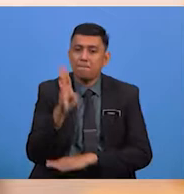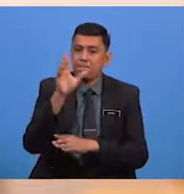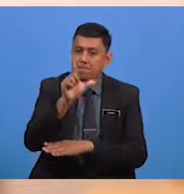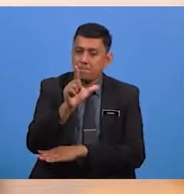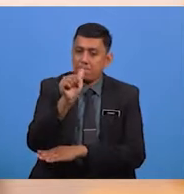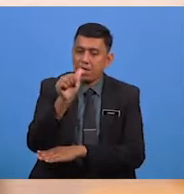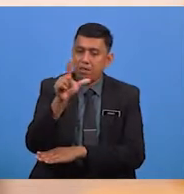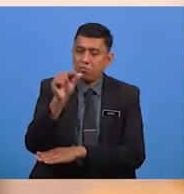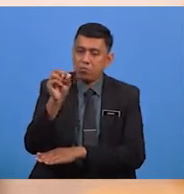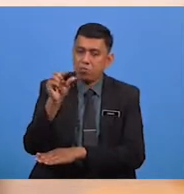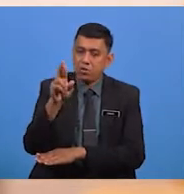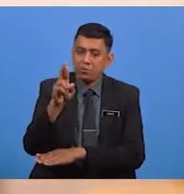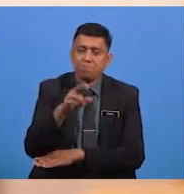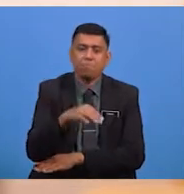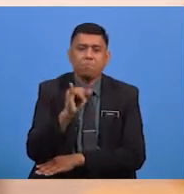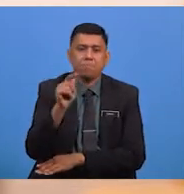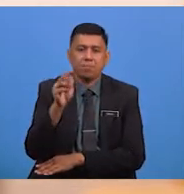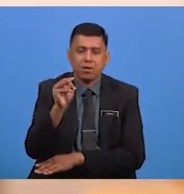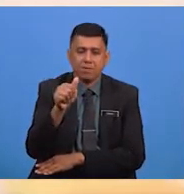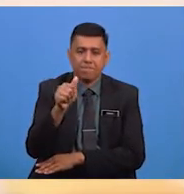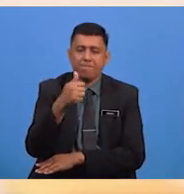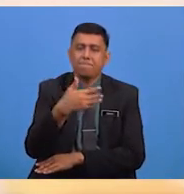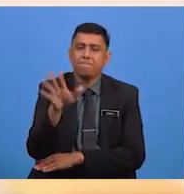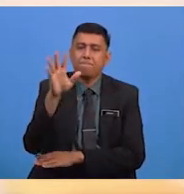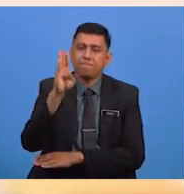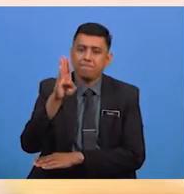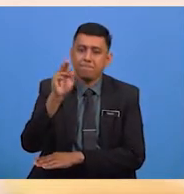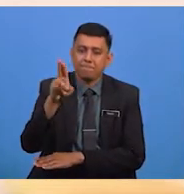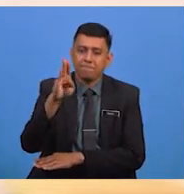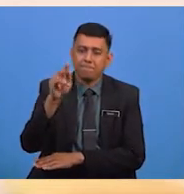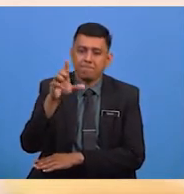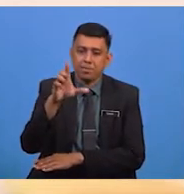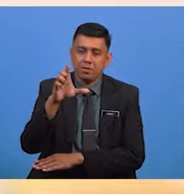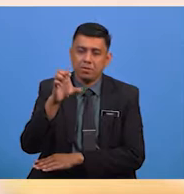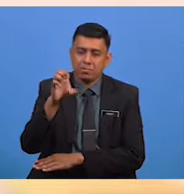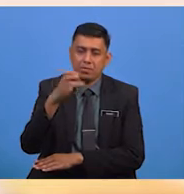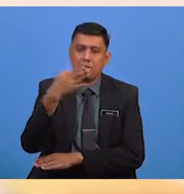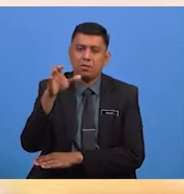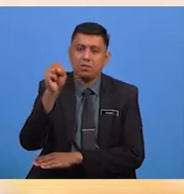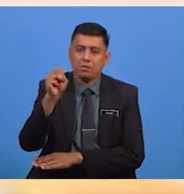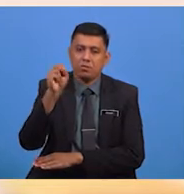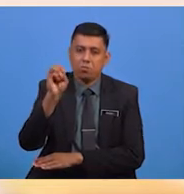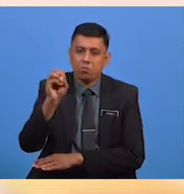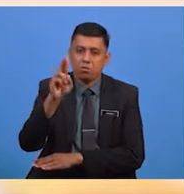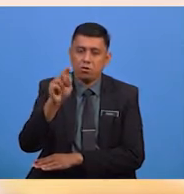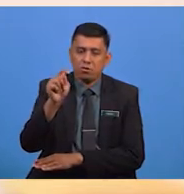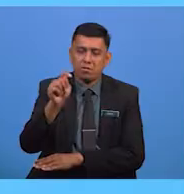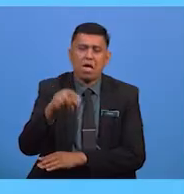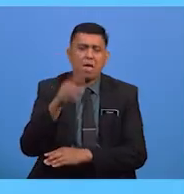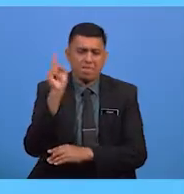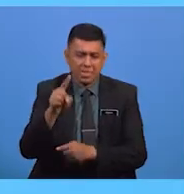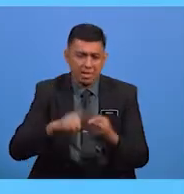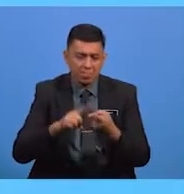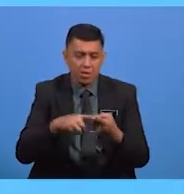sort? Mari kita sama-sama buat. Perkara pertama penulisan sudokod, kita akan menulis